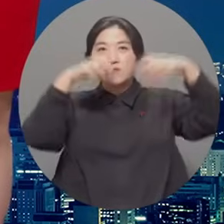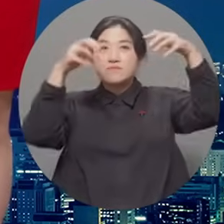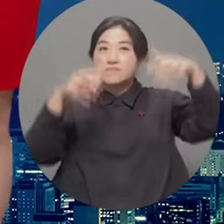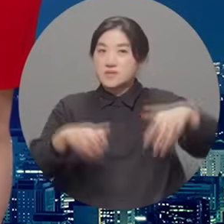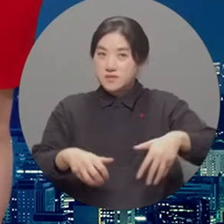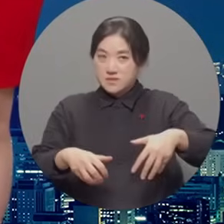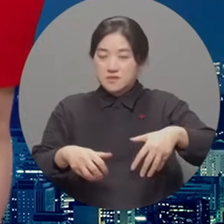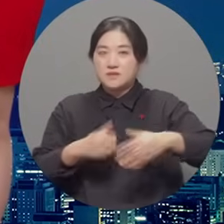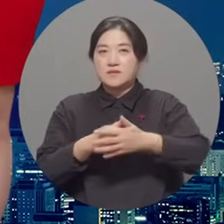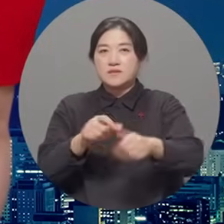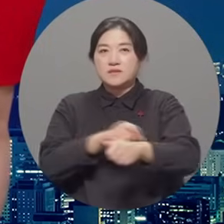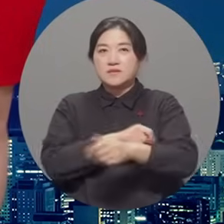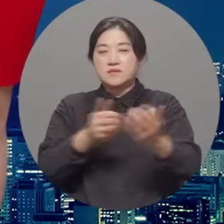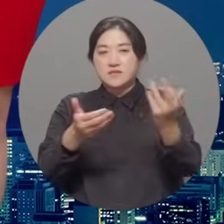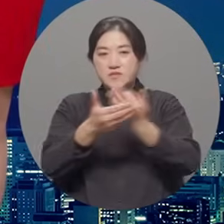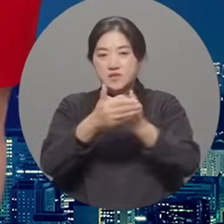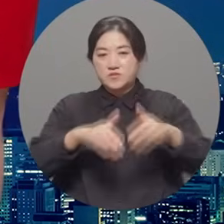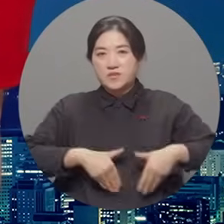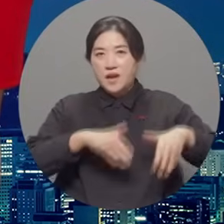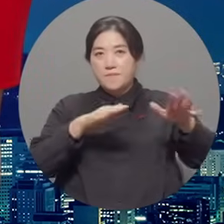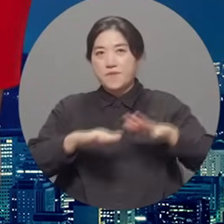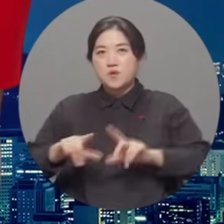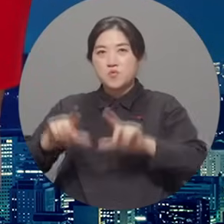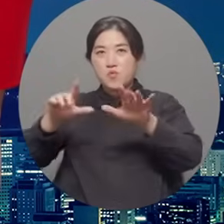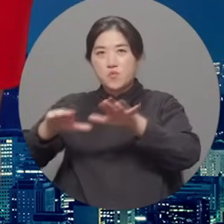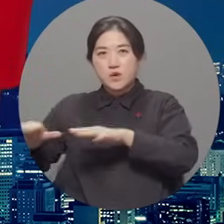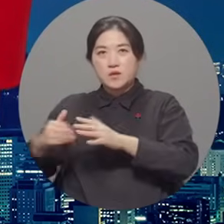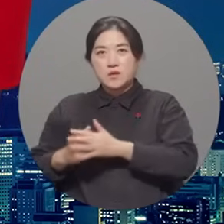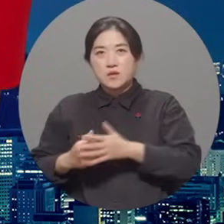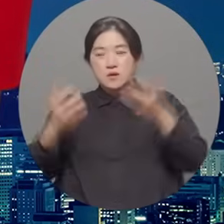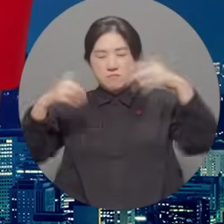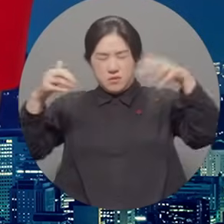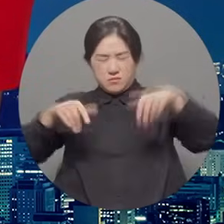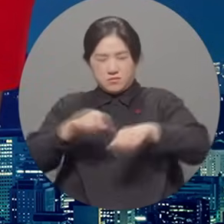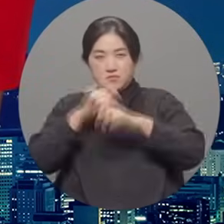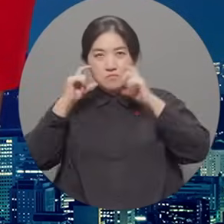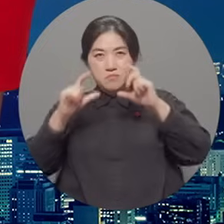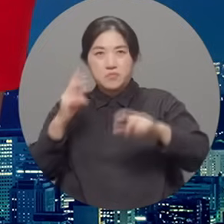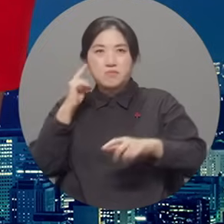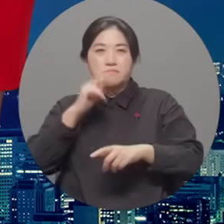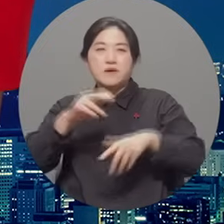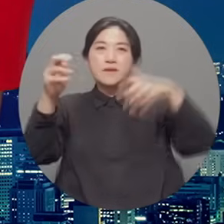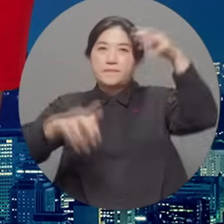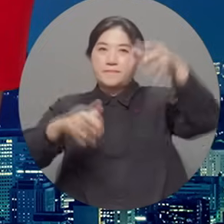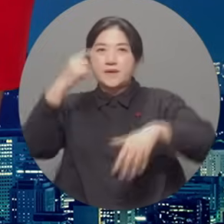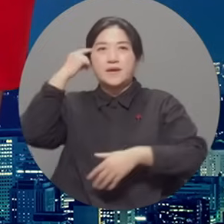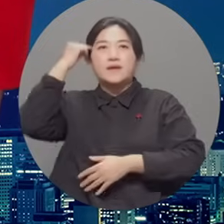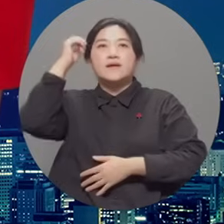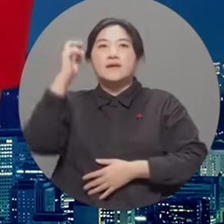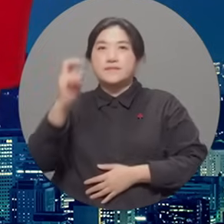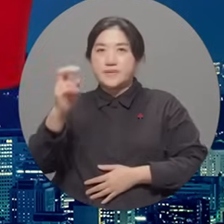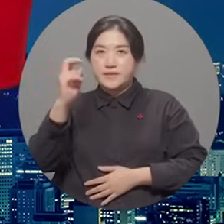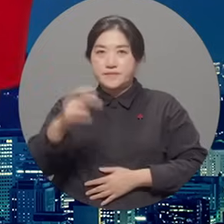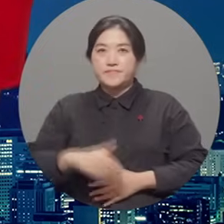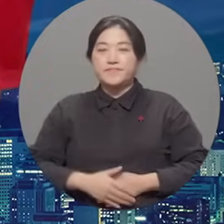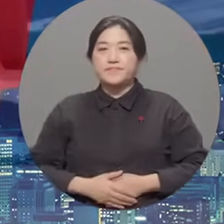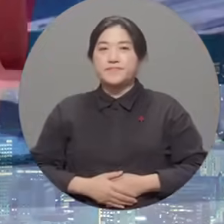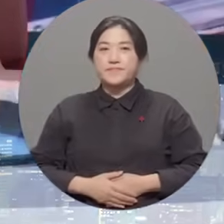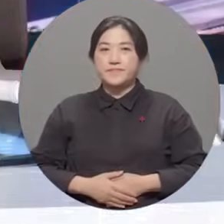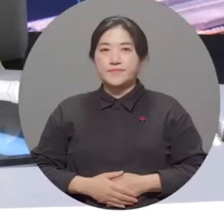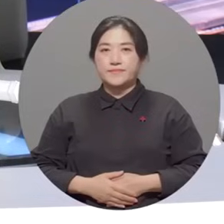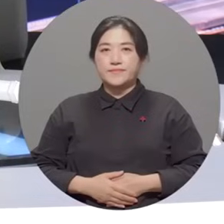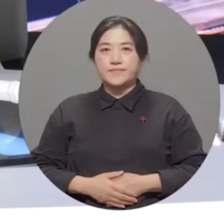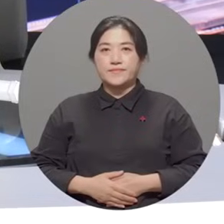있는데요. 특히 제주와 남해안 그리고 동해안에는 호우특보 수준의 강하고 많은 비가 내리겠습니다. 날씨였습니다.